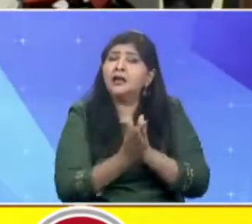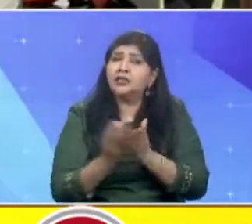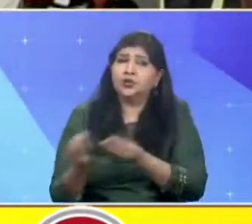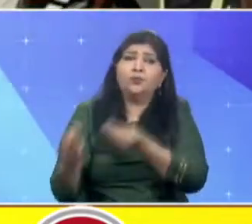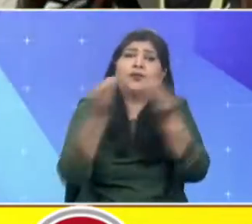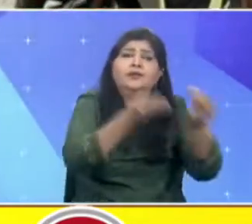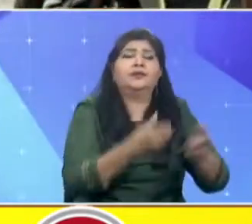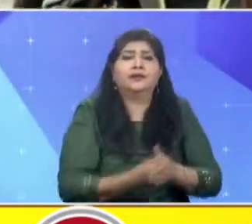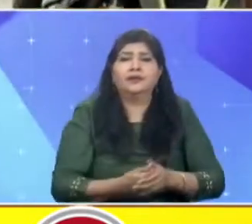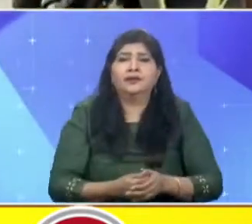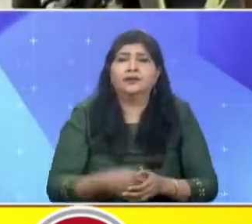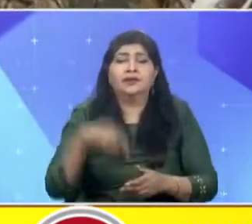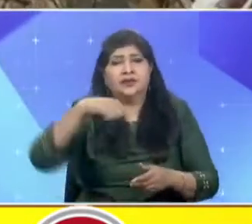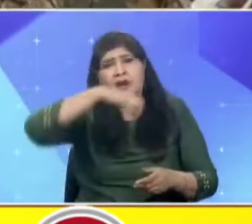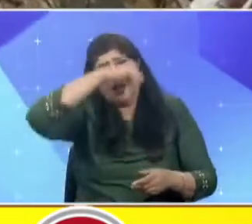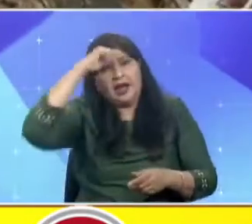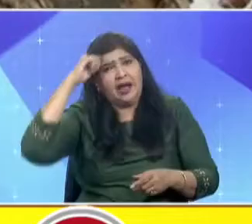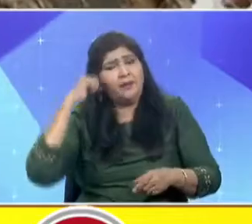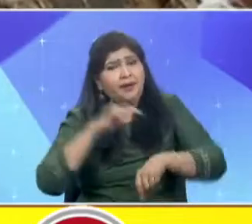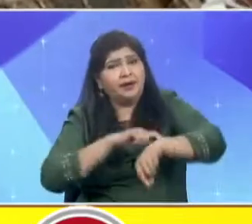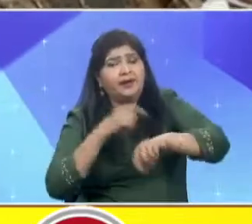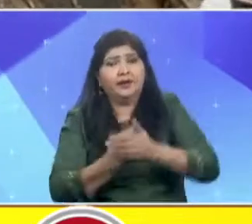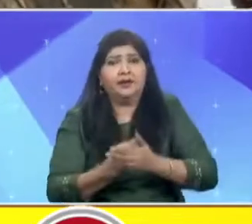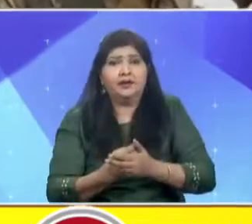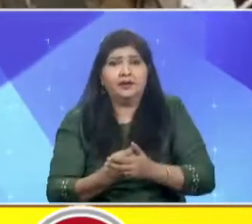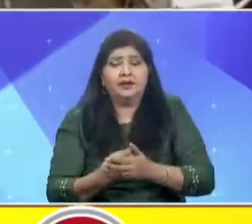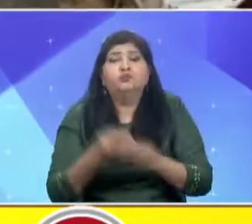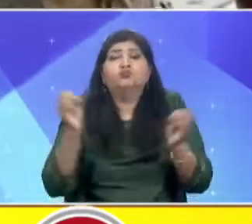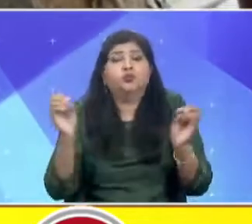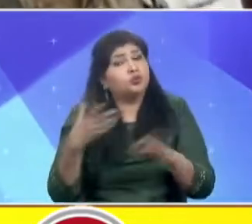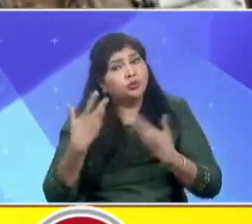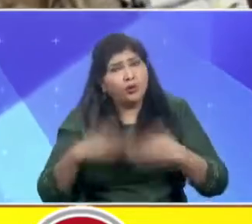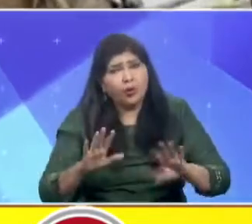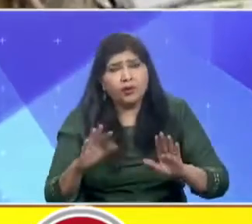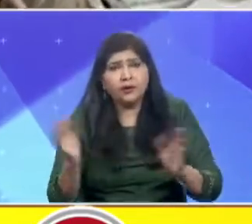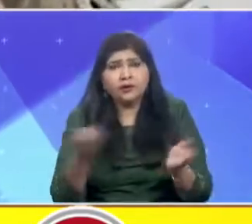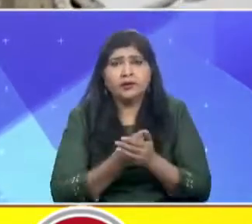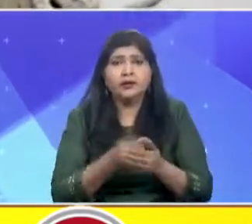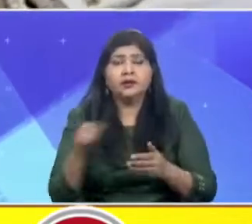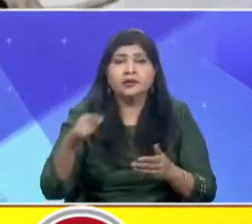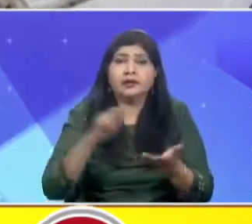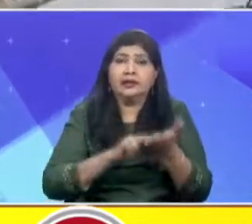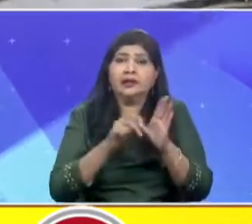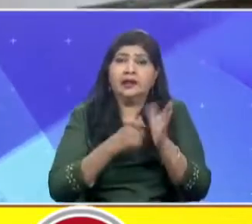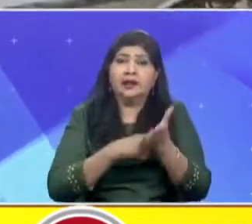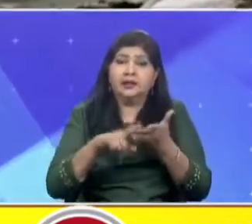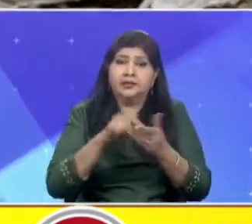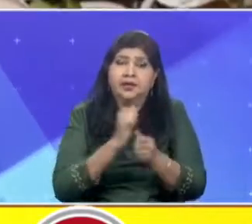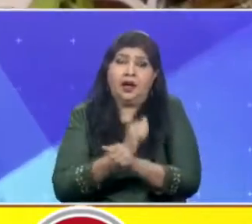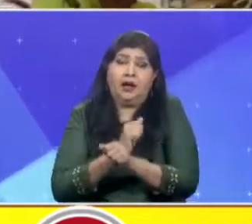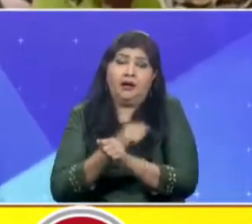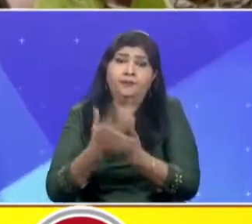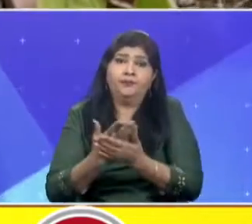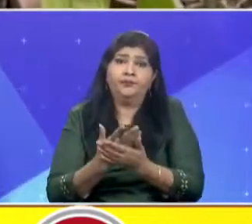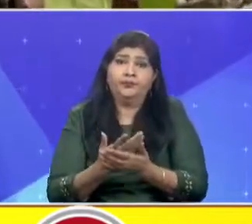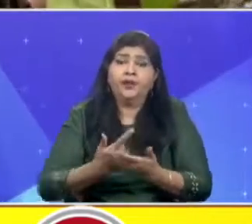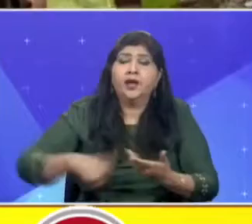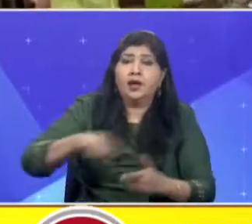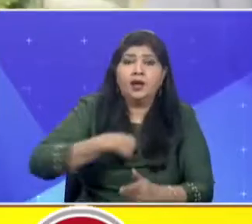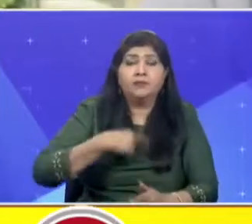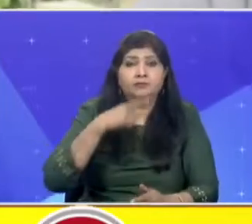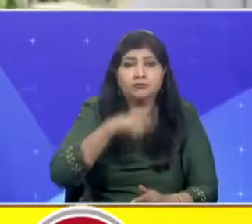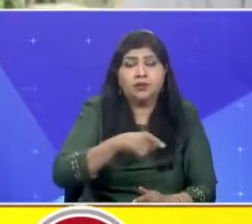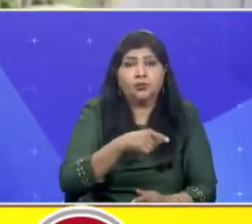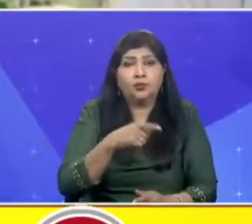जब गर्मी के मौसम ने दस्तक दे दी है, तो नारायण जी का यह काम हम